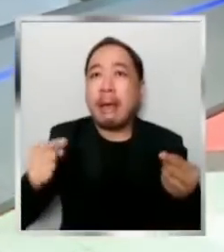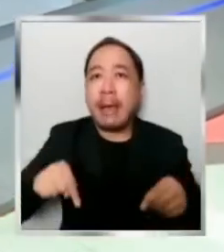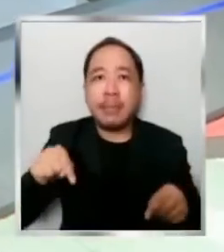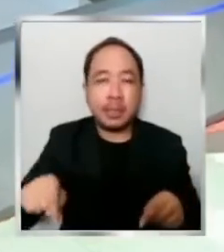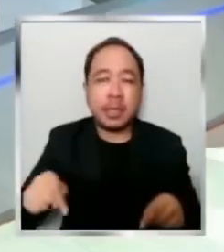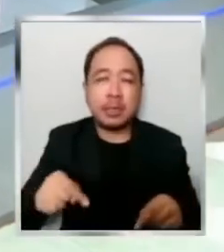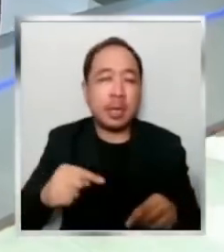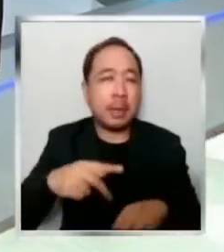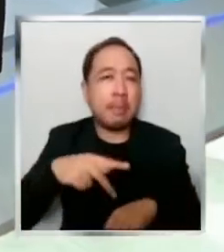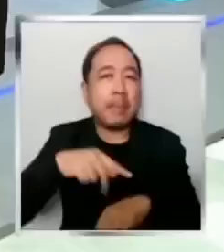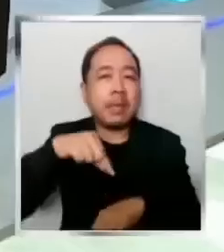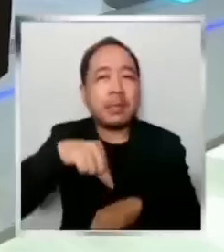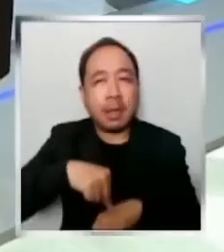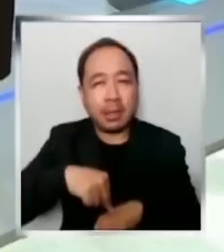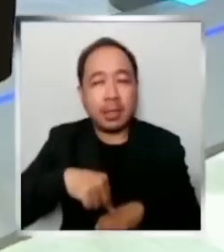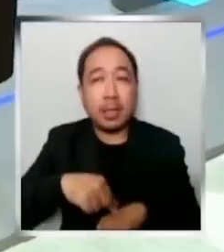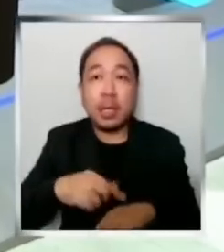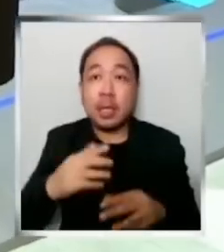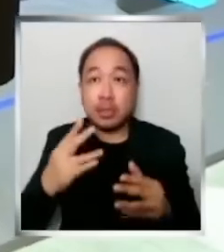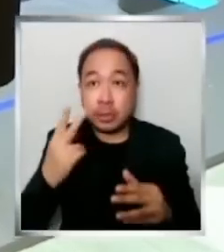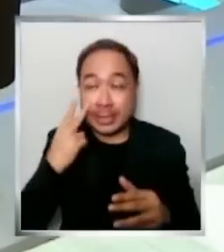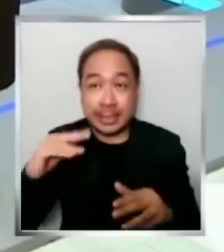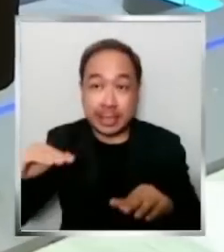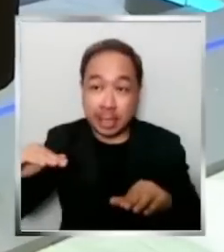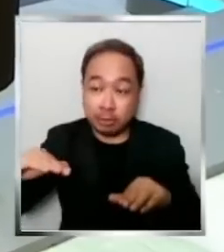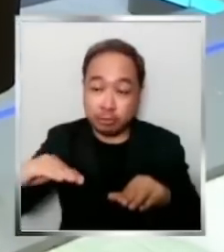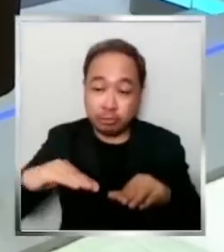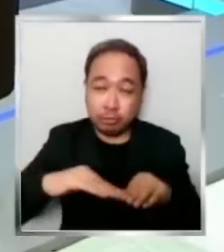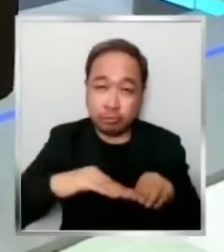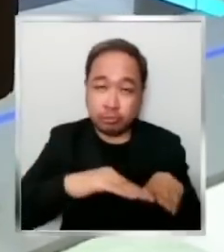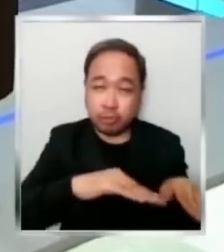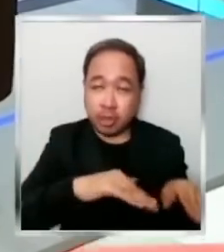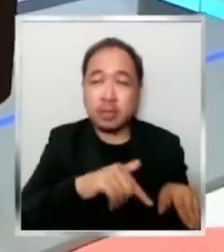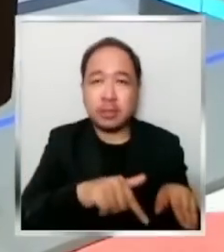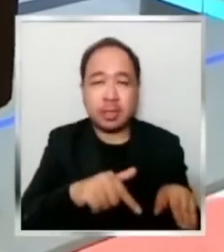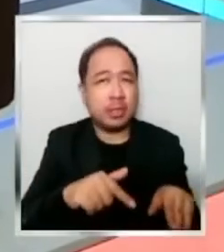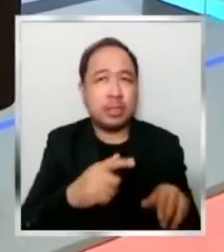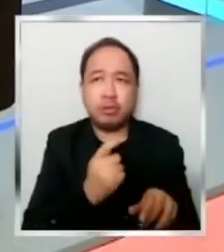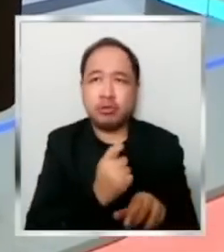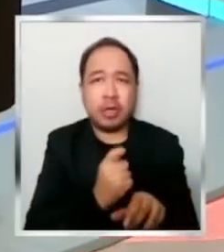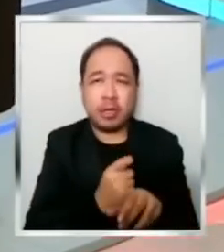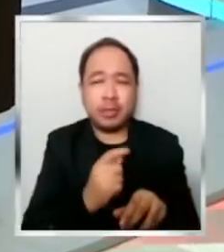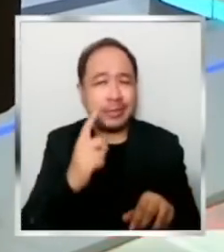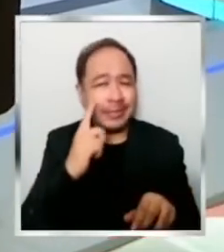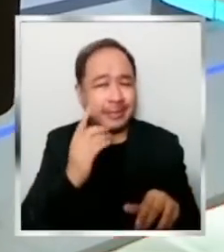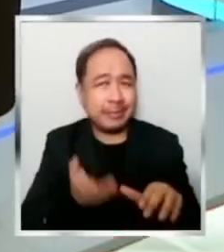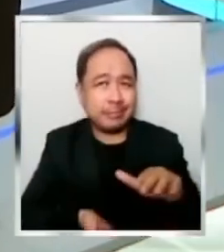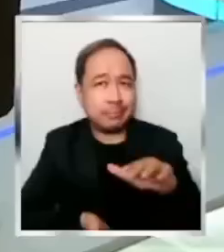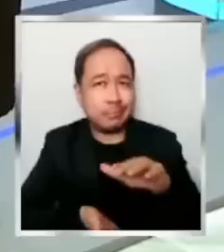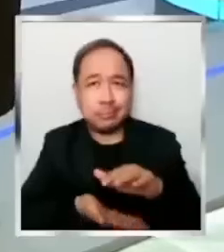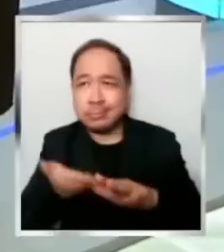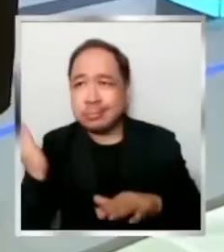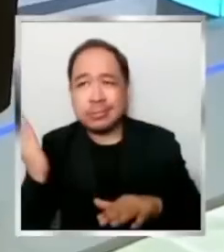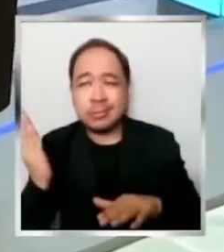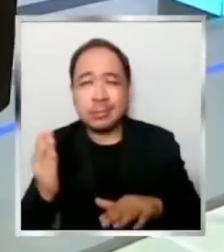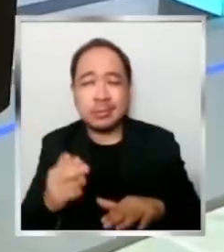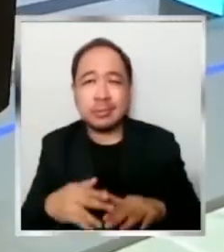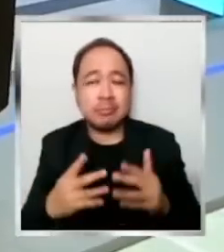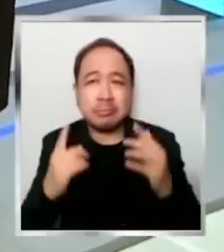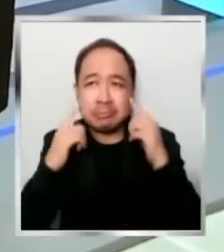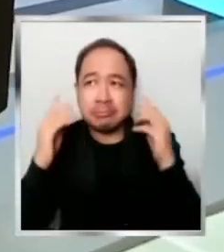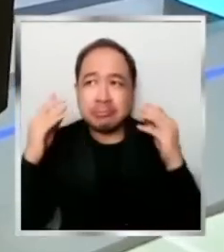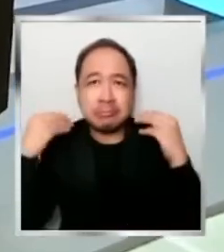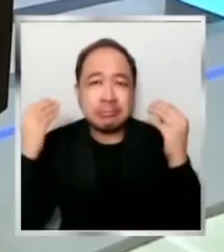makaladkad ang kotse, hindi huminto ang driver ng truck, kundi umalis na lang na parang walang nangyari. Tinutukan